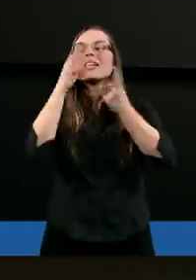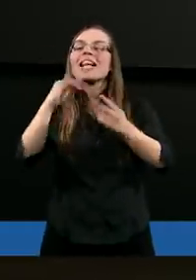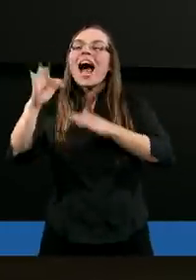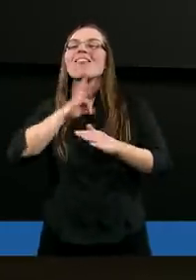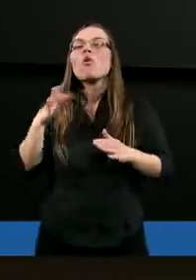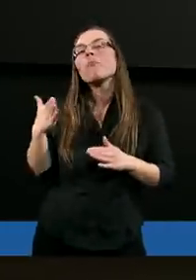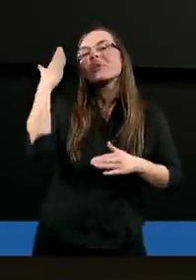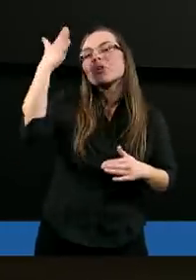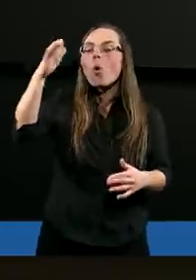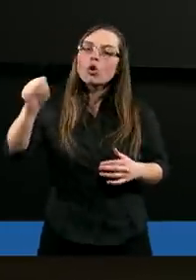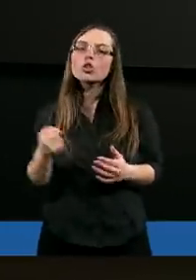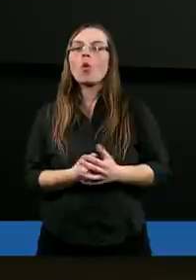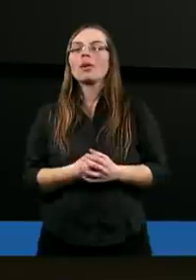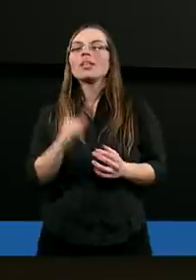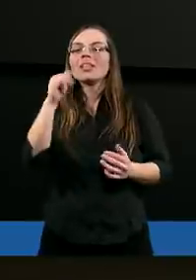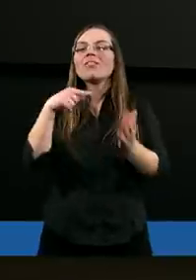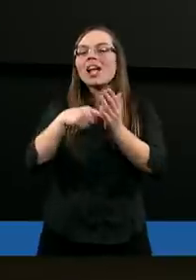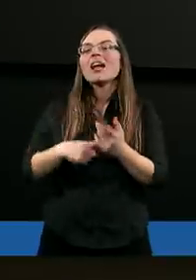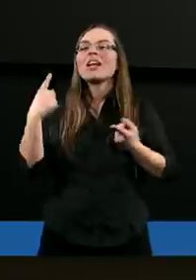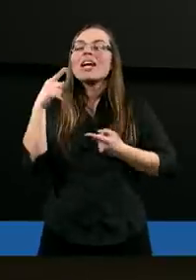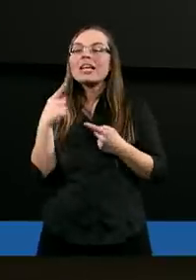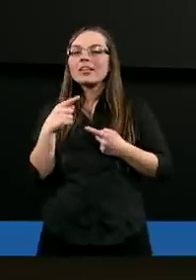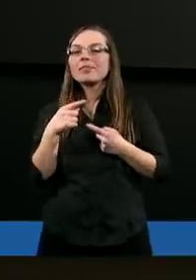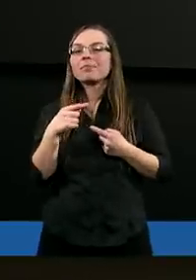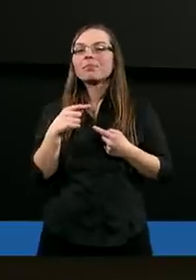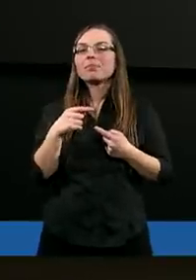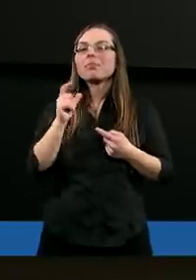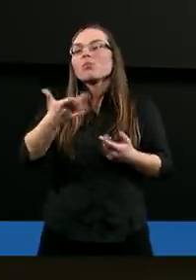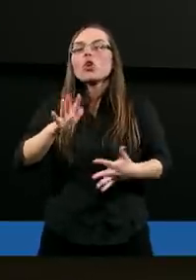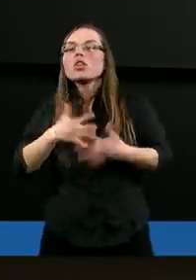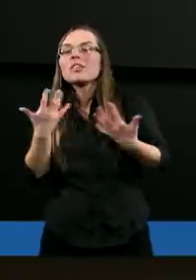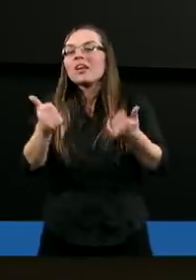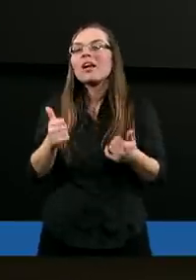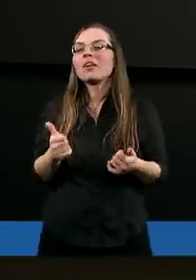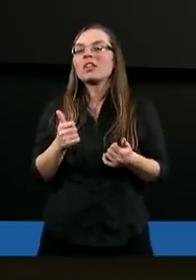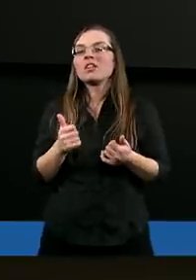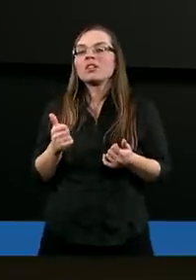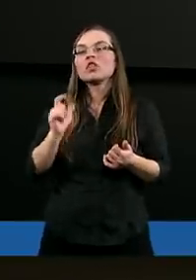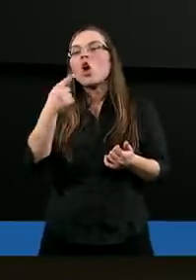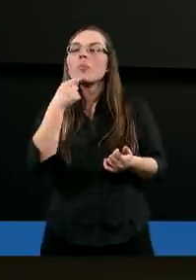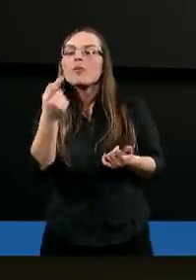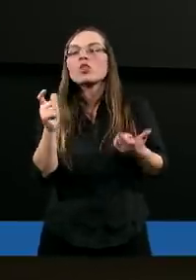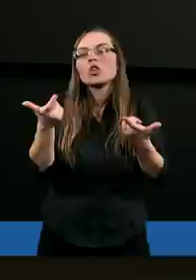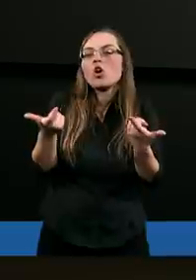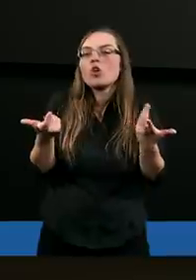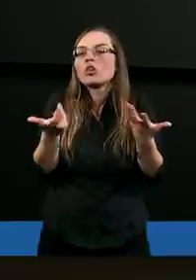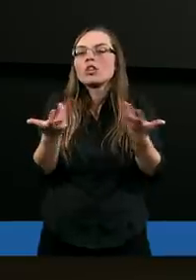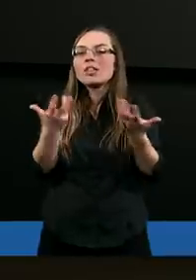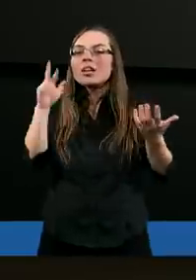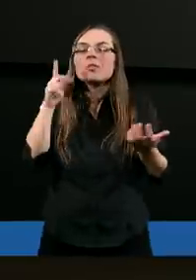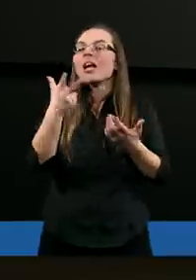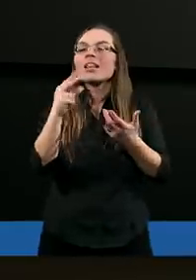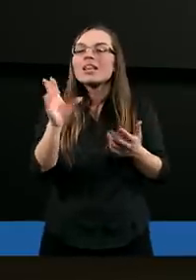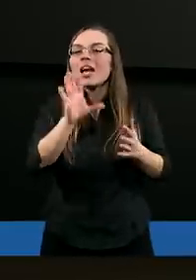przyszłością i wtedy właśnie, to jest dziwne, może niektórzy powiedzą, że jakoś słuchałem jakieś głosy, ale